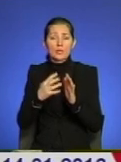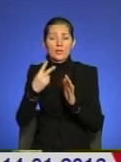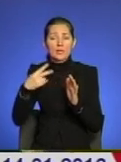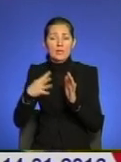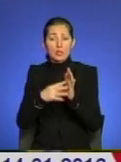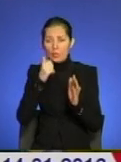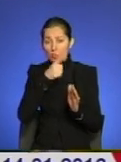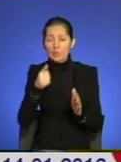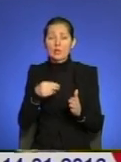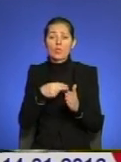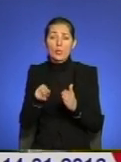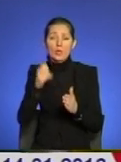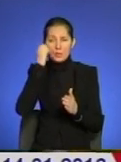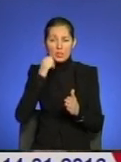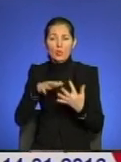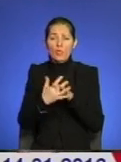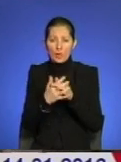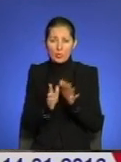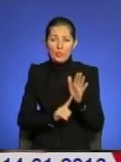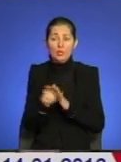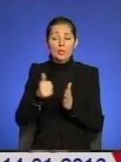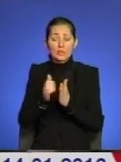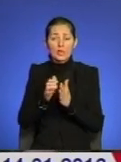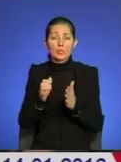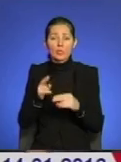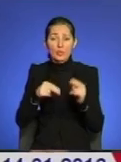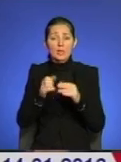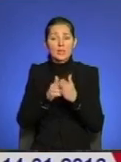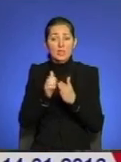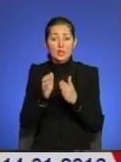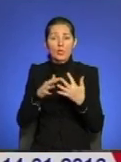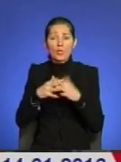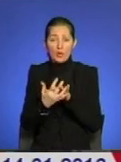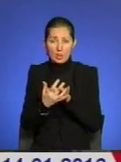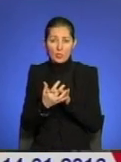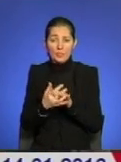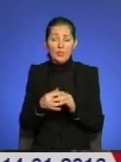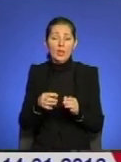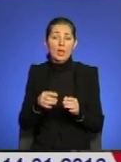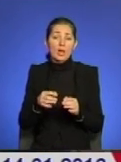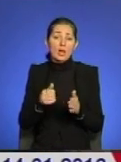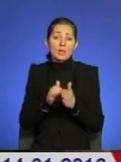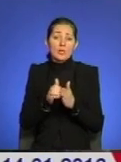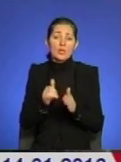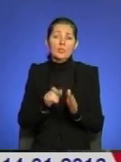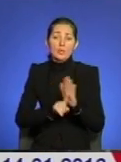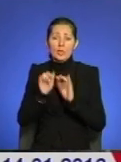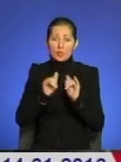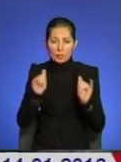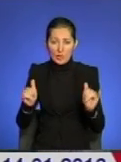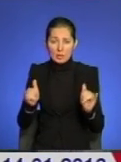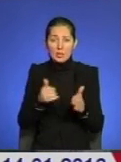свиноферми. Проблеми виникли навесні 2015-го, коли ферма почала розвиватися, поголів'я свиней зростати, викиди в